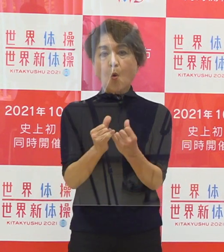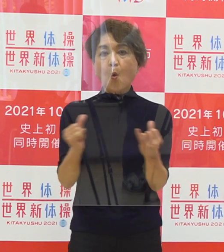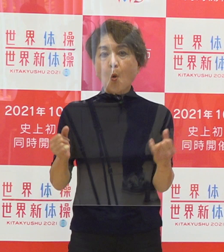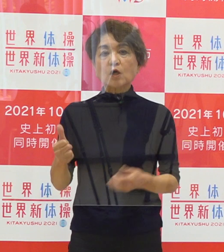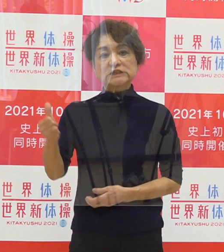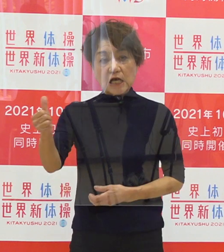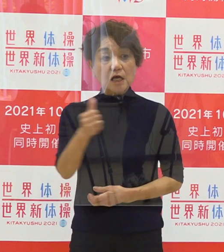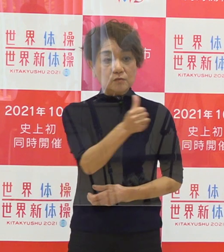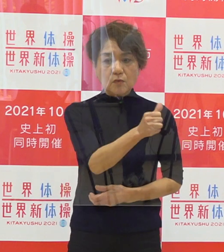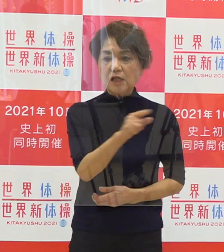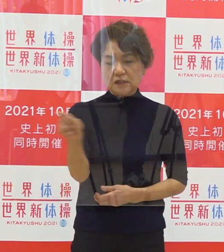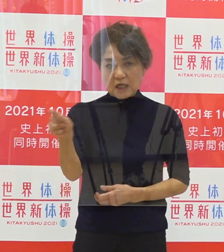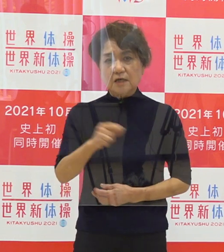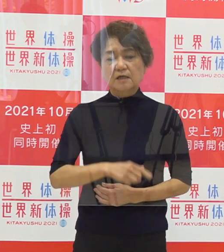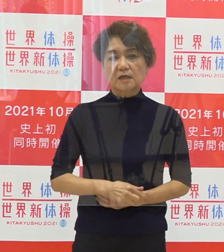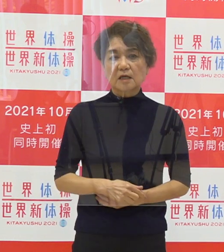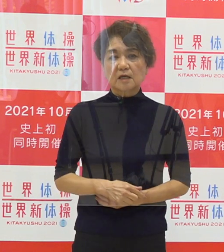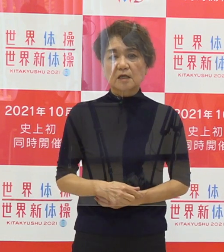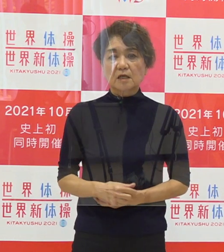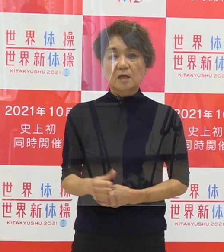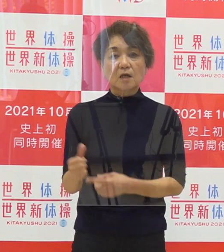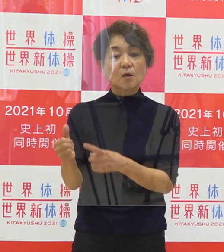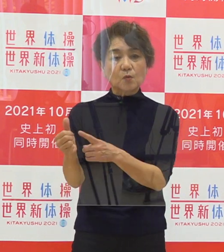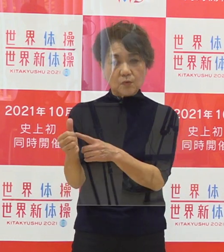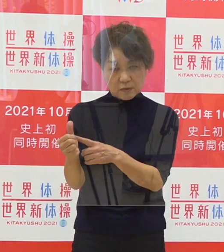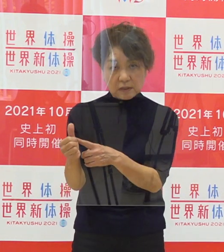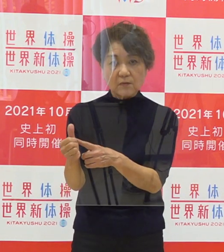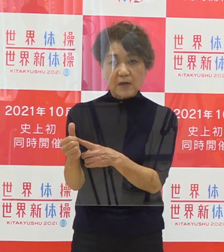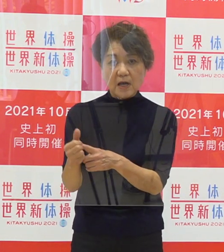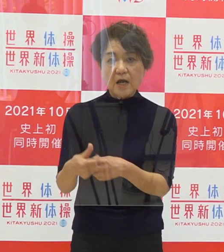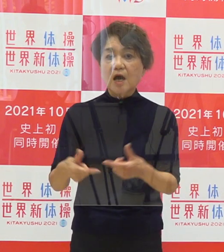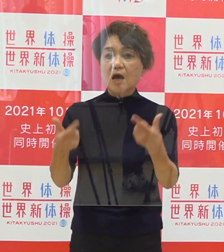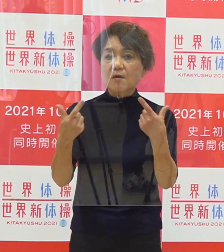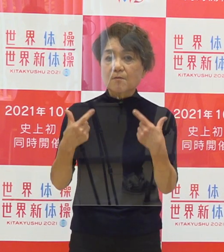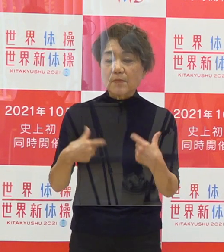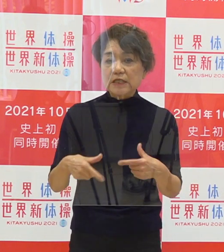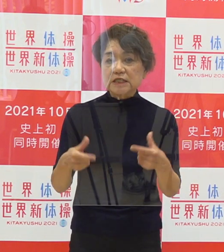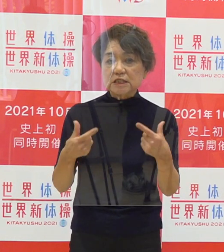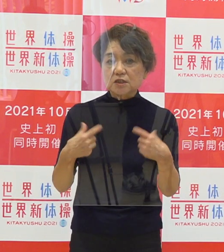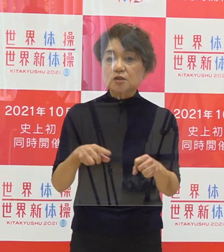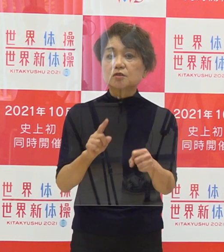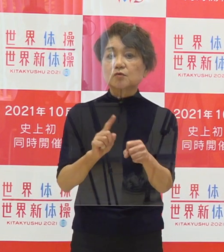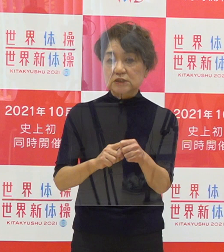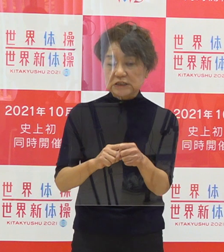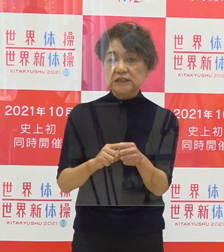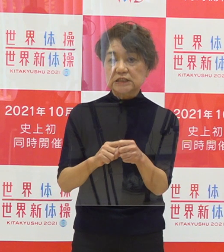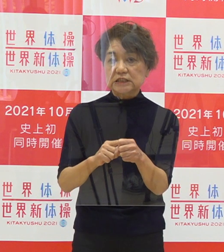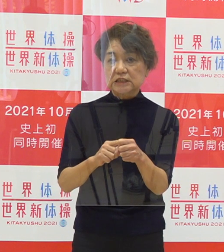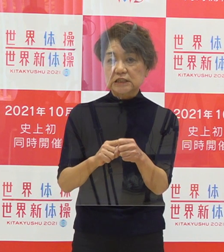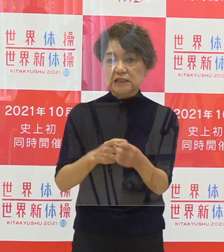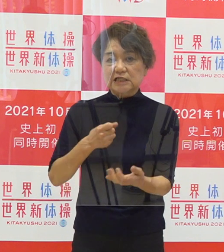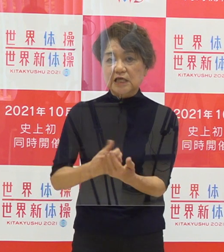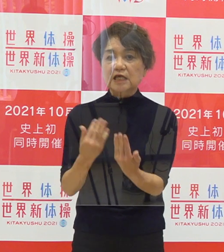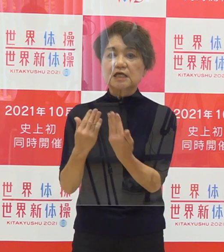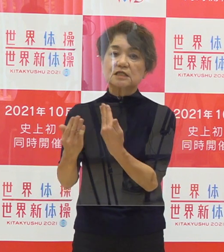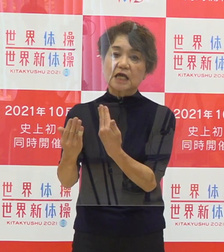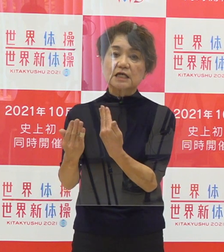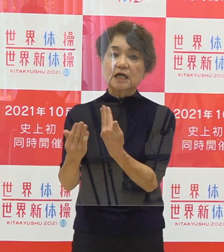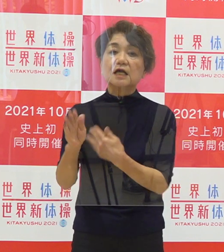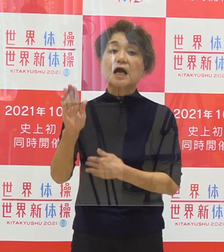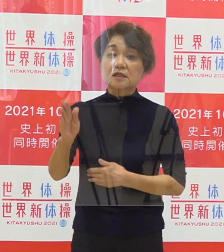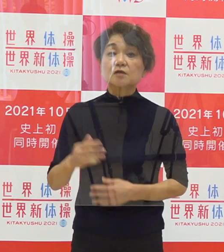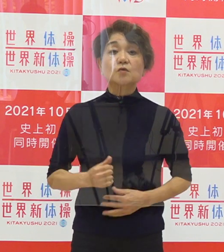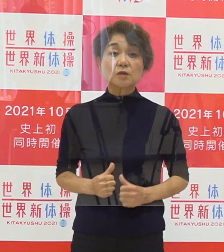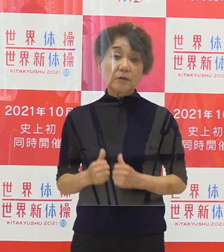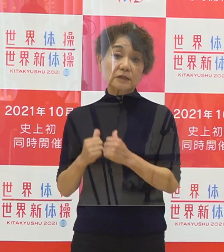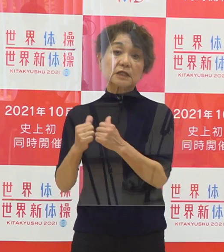連合の政策制度決起大会が例年開かれておりまして、そこで、一言申し上げた次第